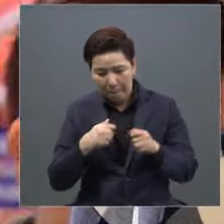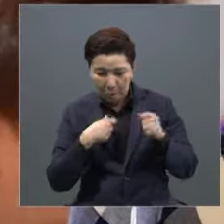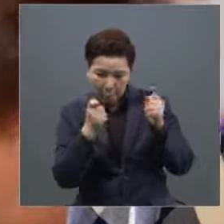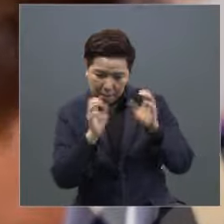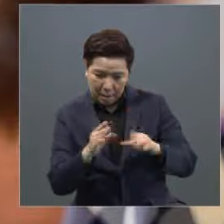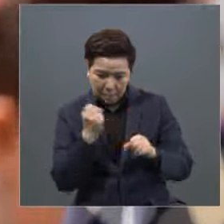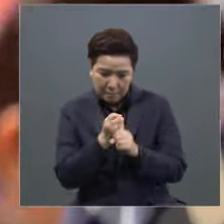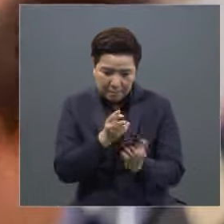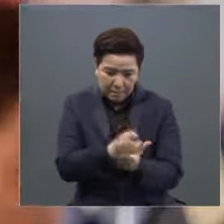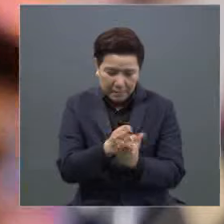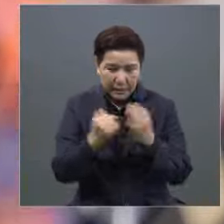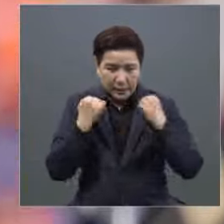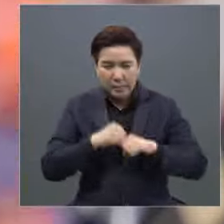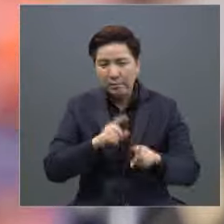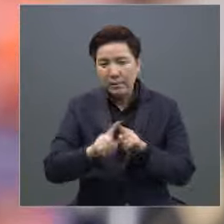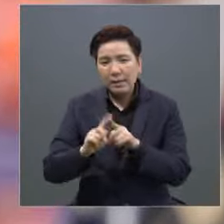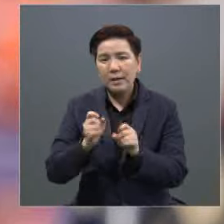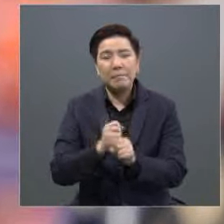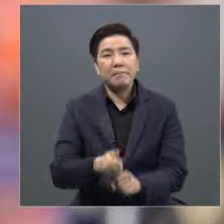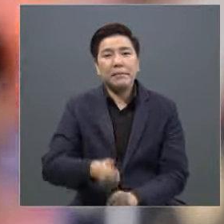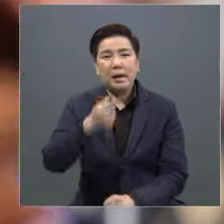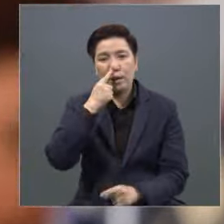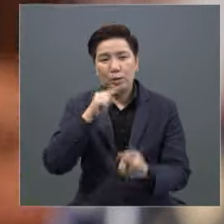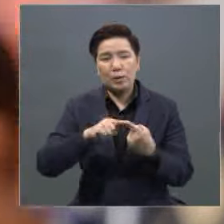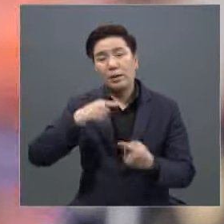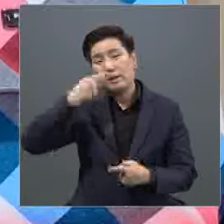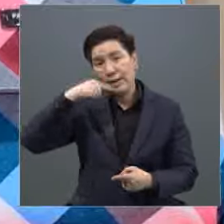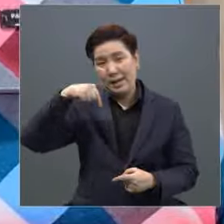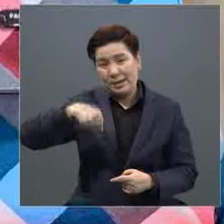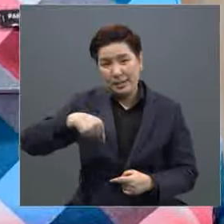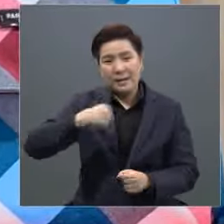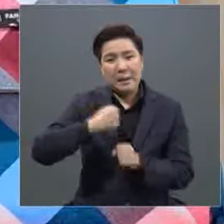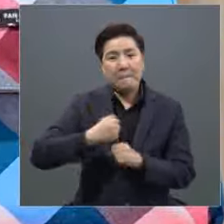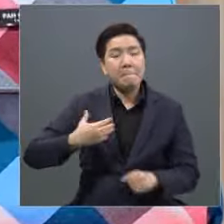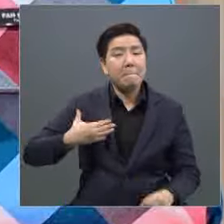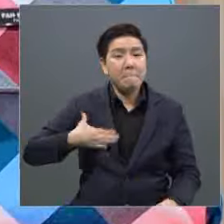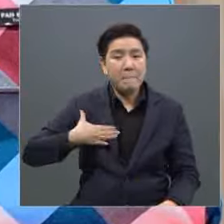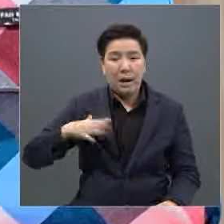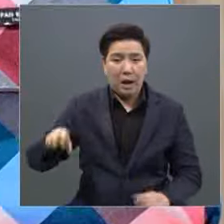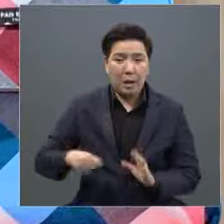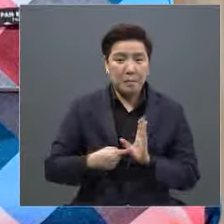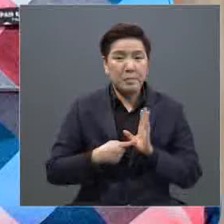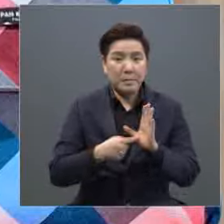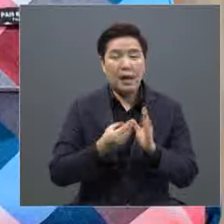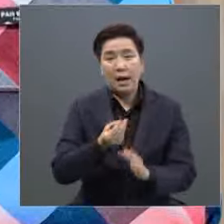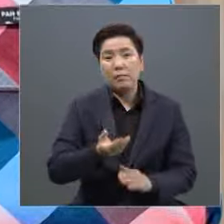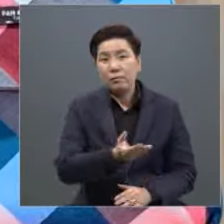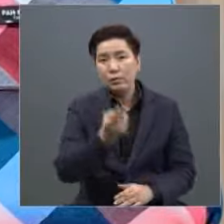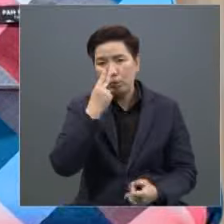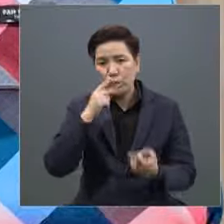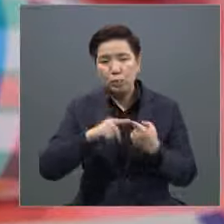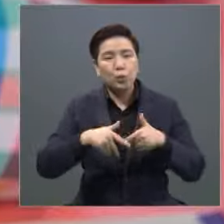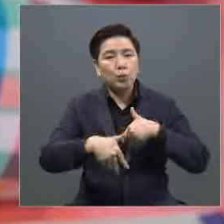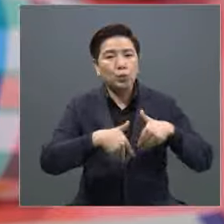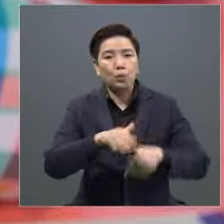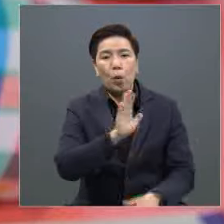ซน์ใช้เป็นผลิตภัณฑ์เหล่านี้ได้เลยนะครับสำหรับผ้าขาวม้าไทยแลนด์เองครับผ้าต่างๆที่นำมาใช้เราใช้จากผ้าจากชุมช